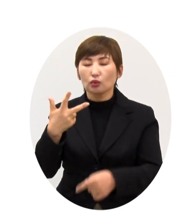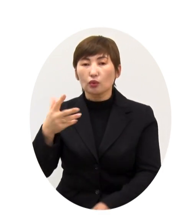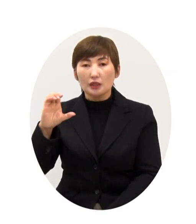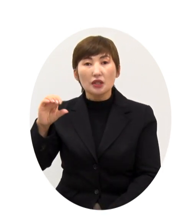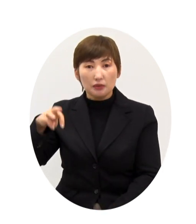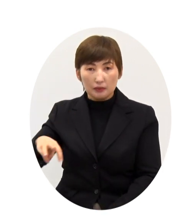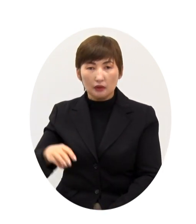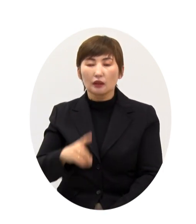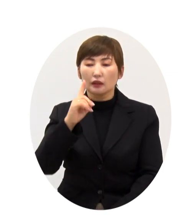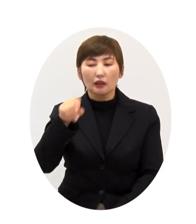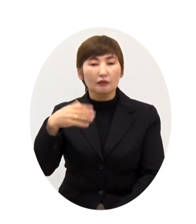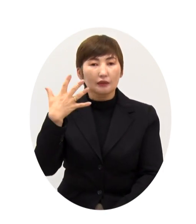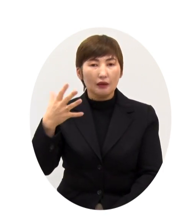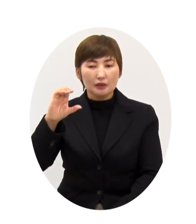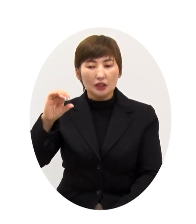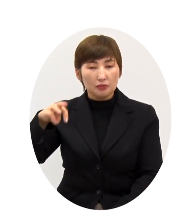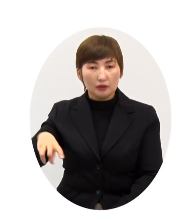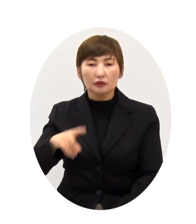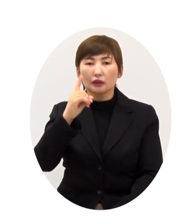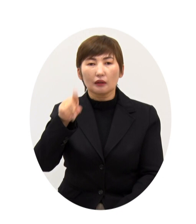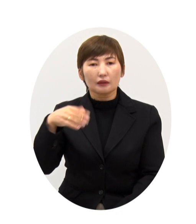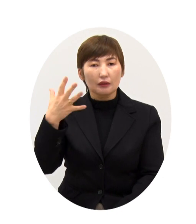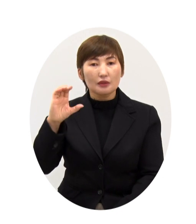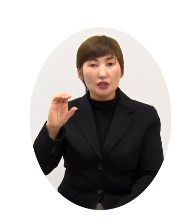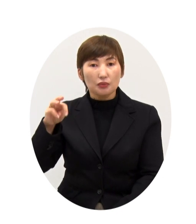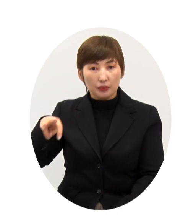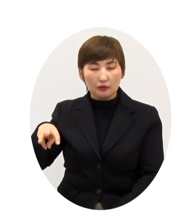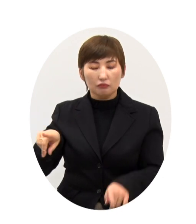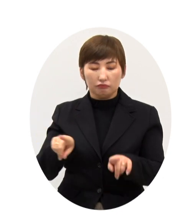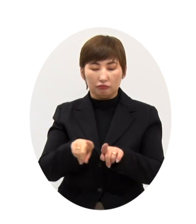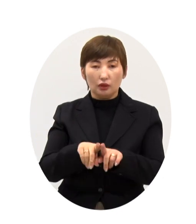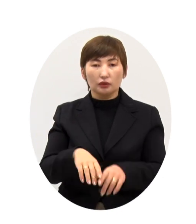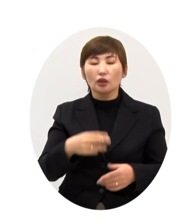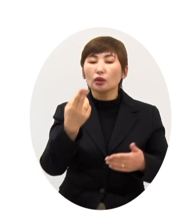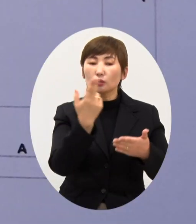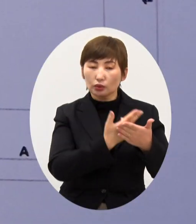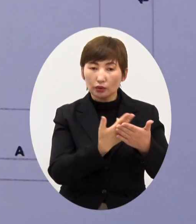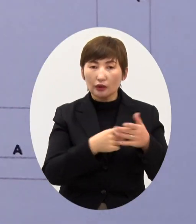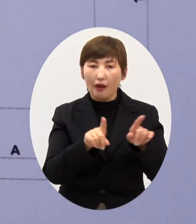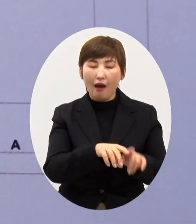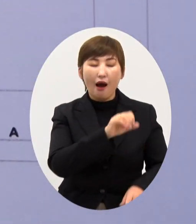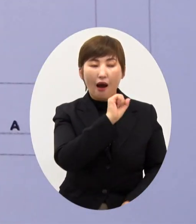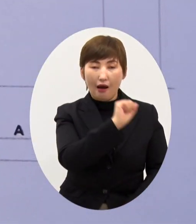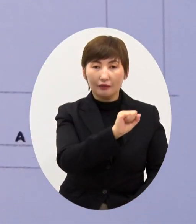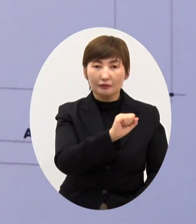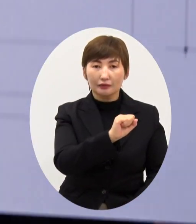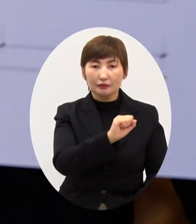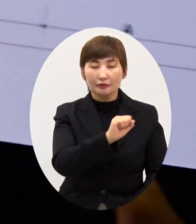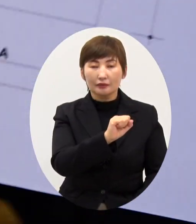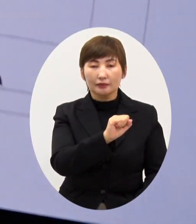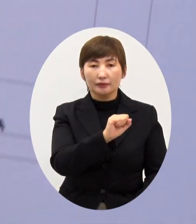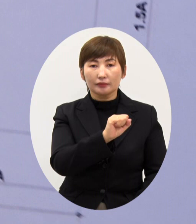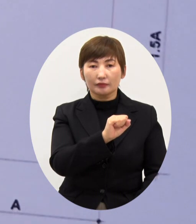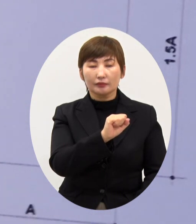см. 1.5 А нь 1.5 см-тэй тэнцүү. За зурагт үзүүлсэн А гэдэг нь